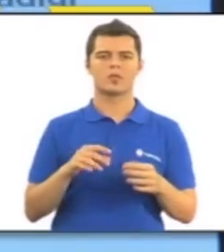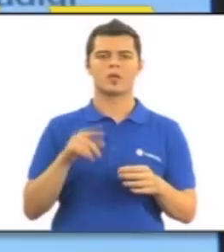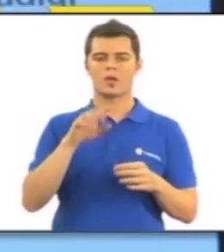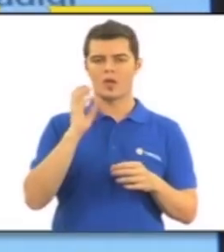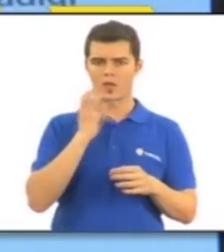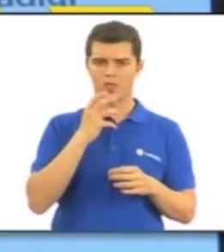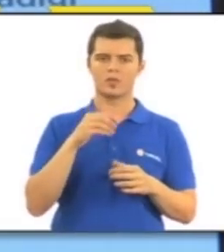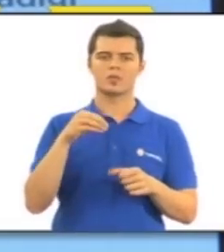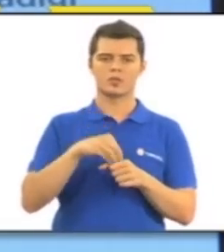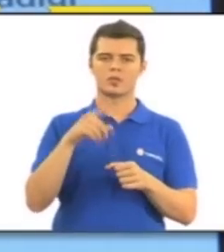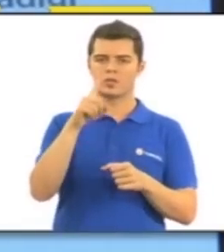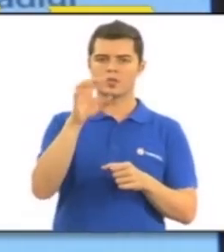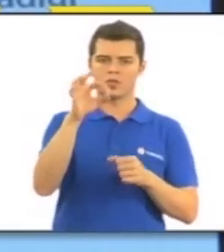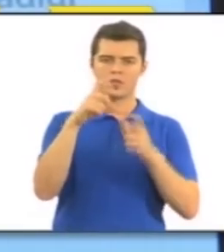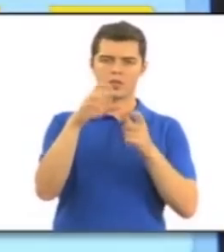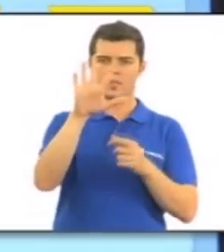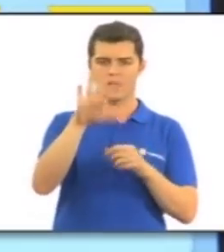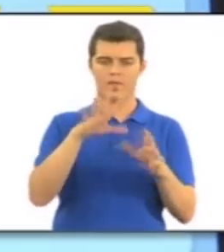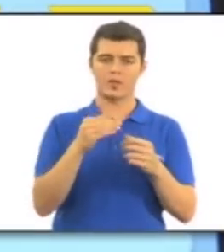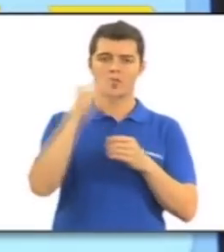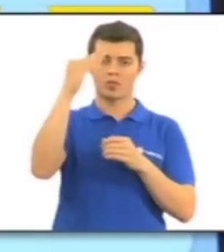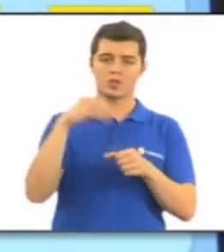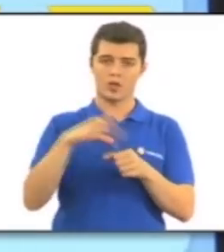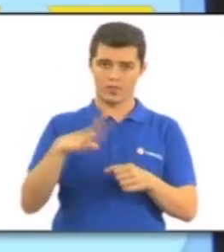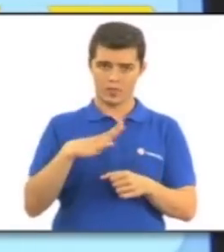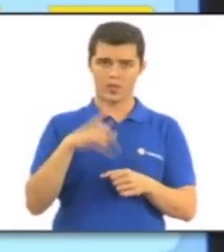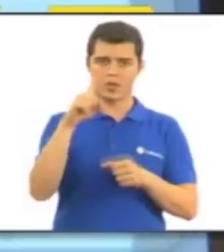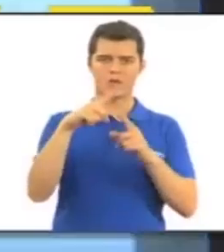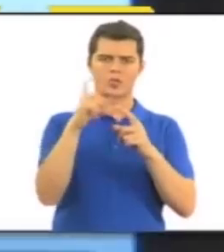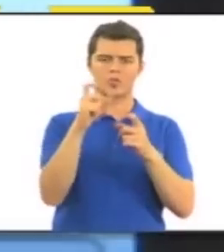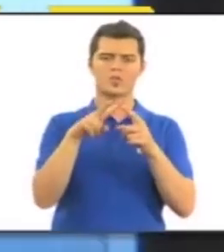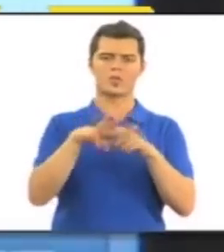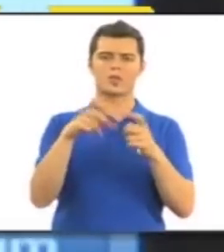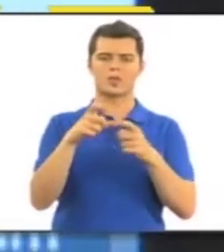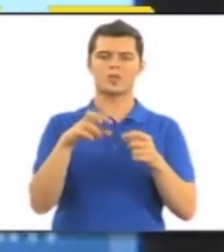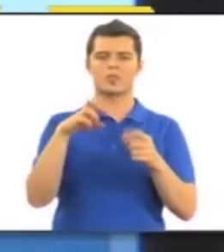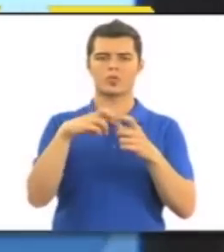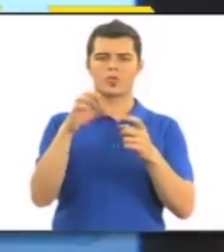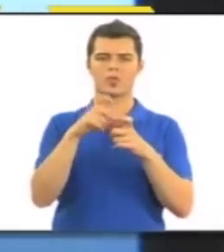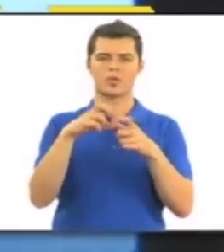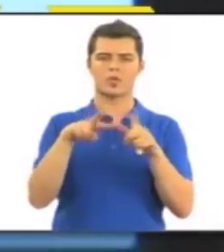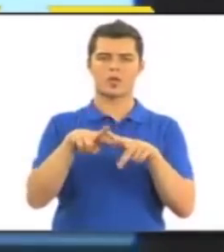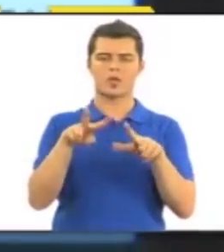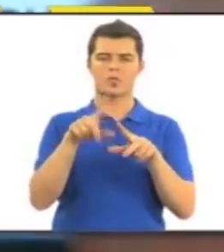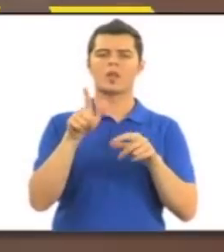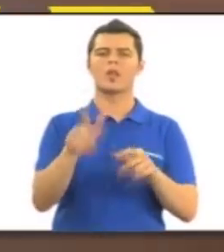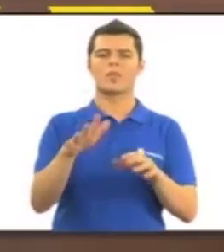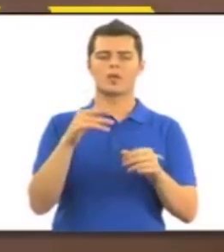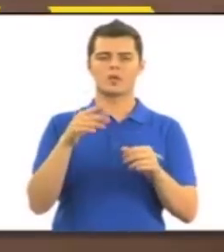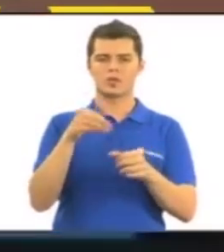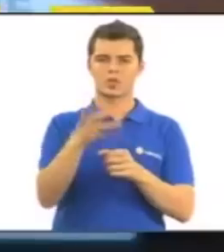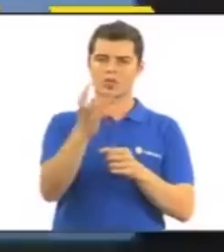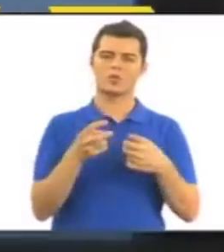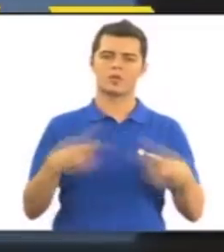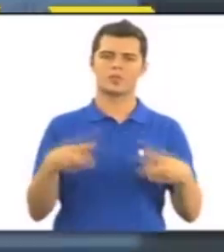iPhone'umuzda eğer iOS 5 veya üzeri bir sürüm yüklü ise iTunes programına ihtiyaç duymadan cihazımızı güncelleyebiliyoruz.